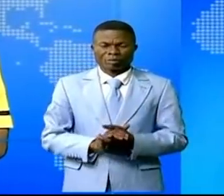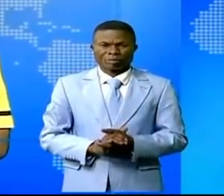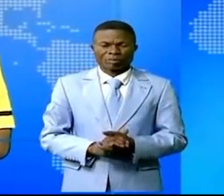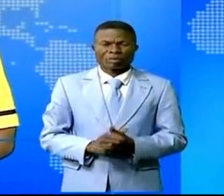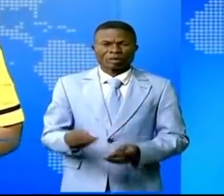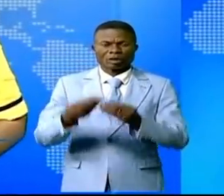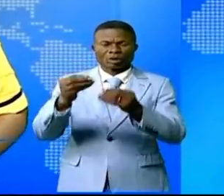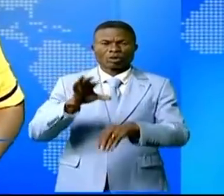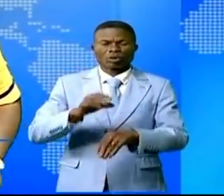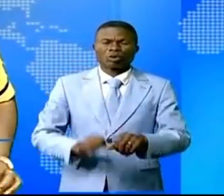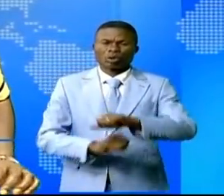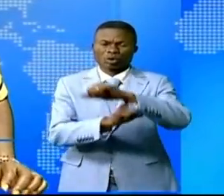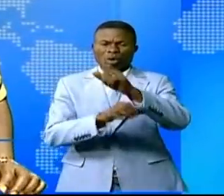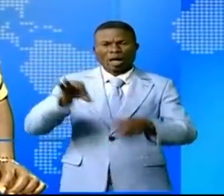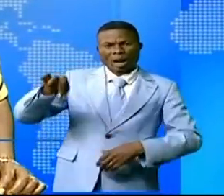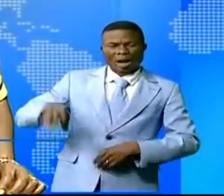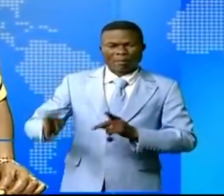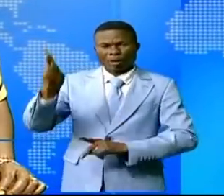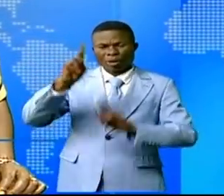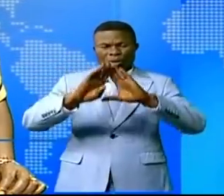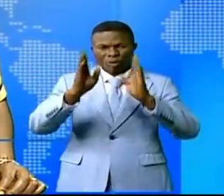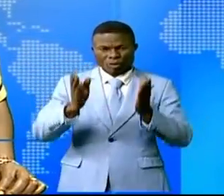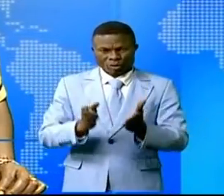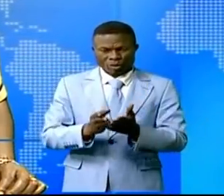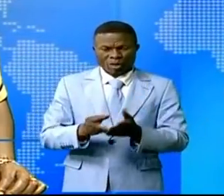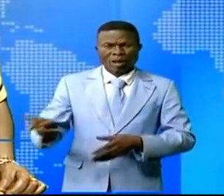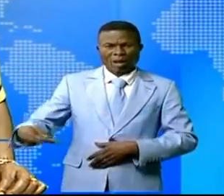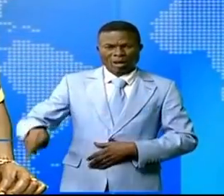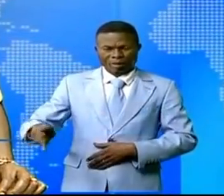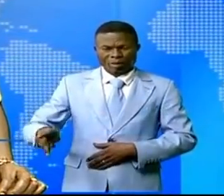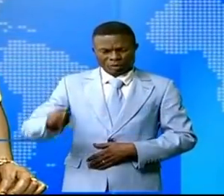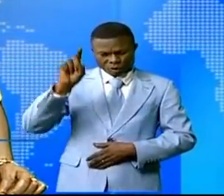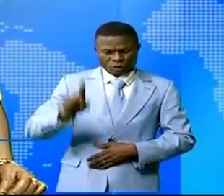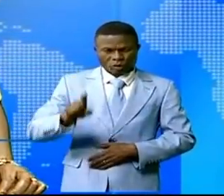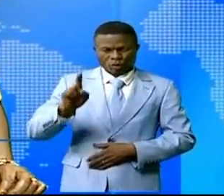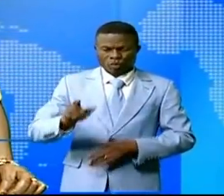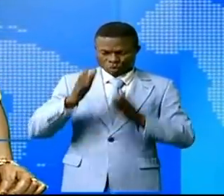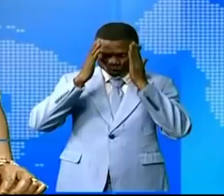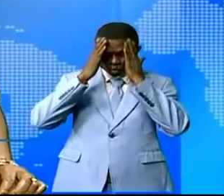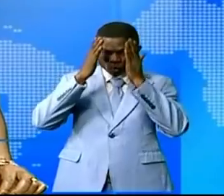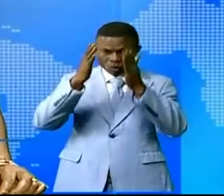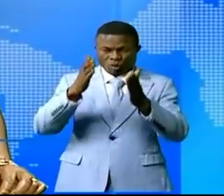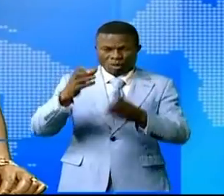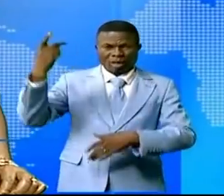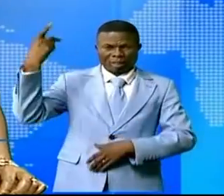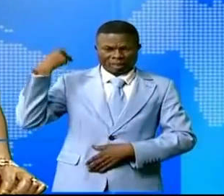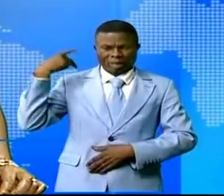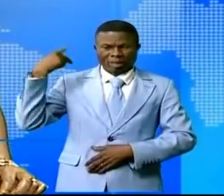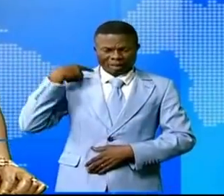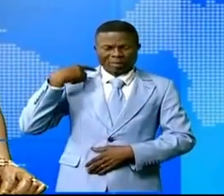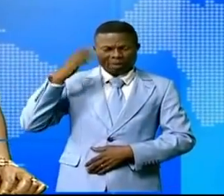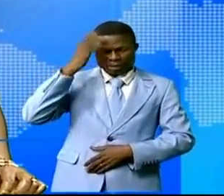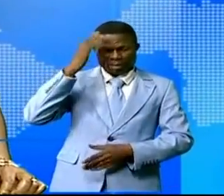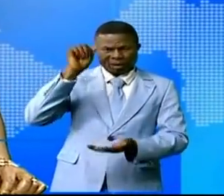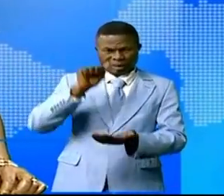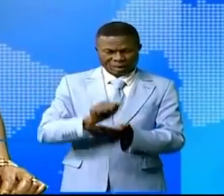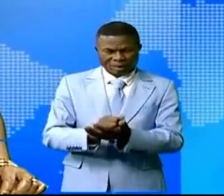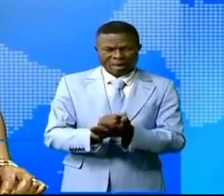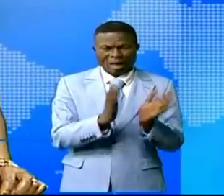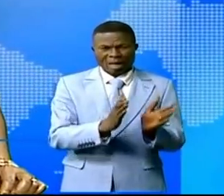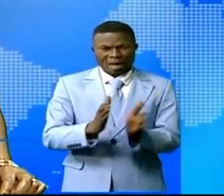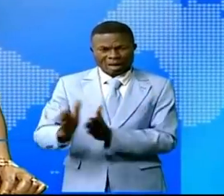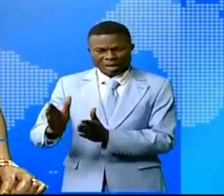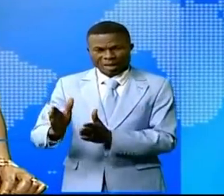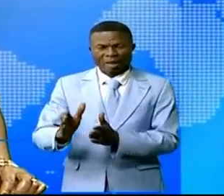Privilégier les intérêts du peuple et de la province doit être le focus des élus provinciaux qui sont des élaborateurs